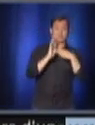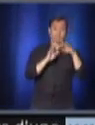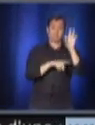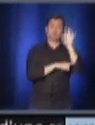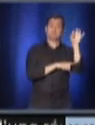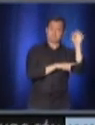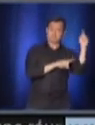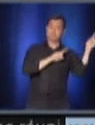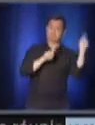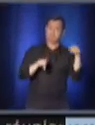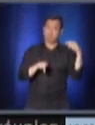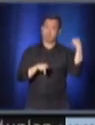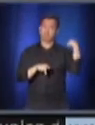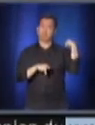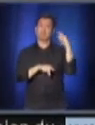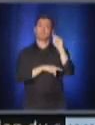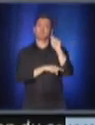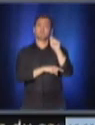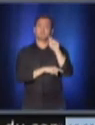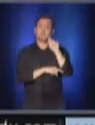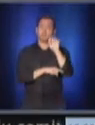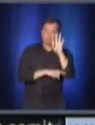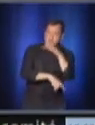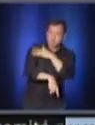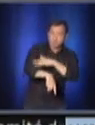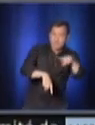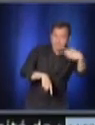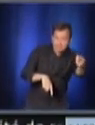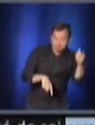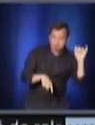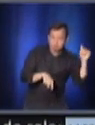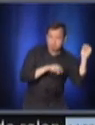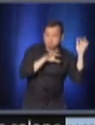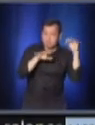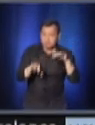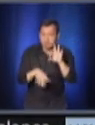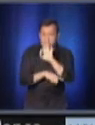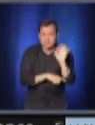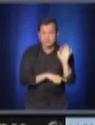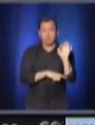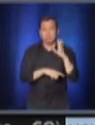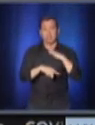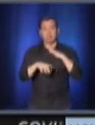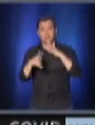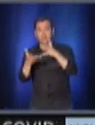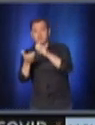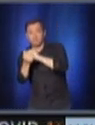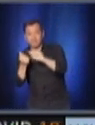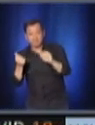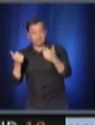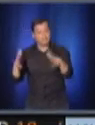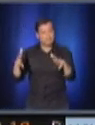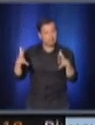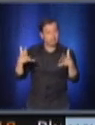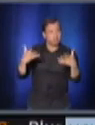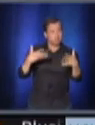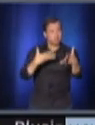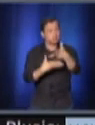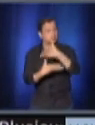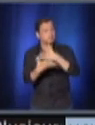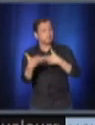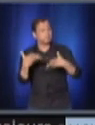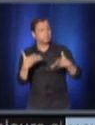29 juillet, c'est point, je ne m'abuse. Il y a une espèce de trou là, où est-ce qu'on revient à la normalité, entre guillemets, c'est-à-dire qu'il manque de